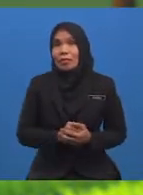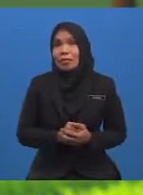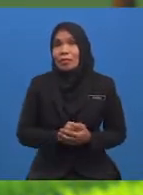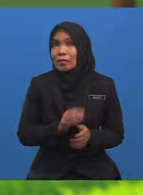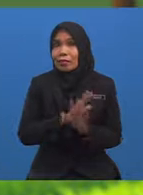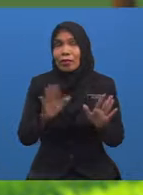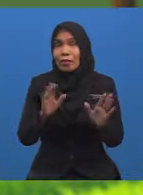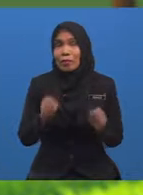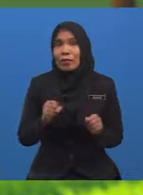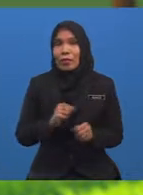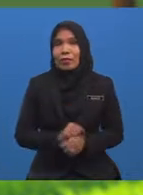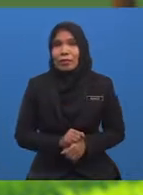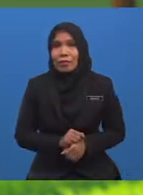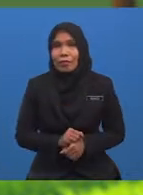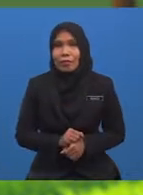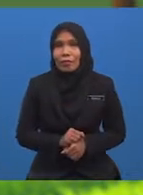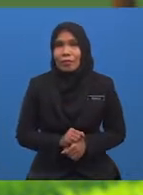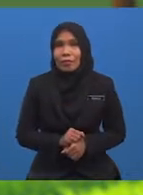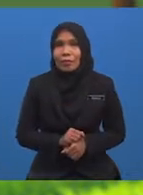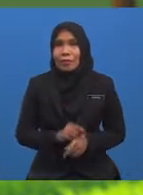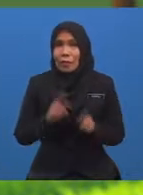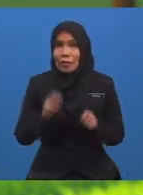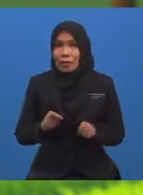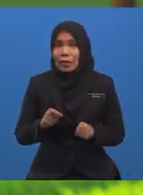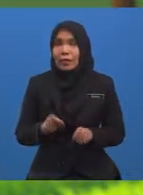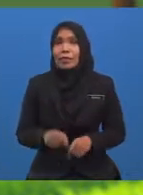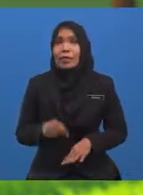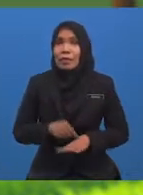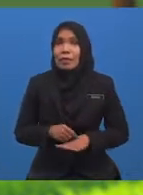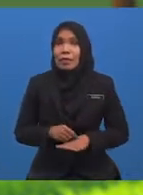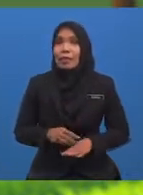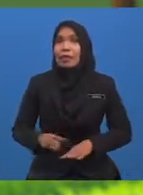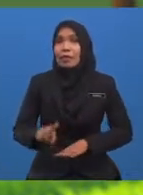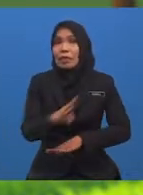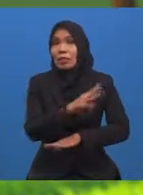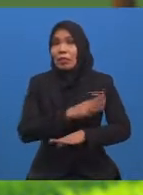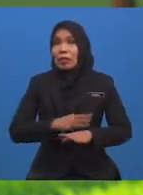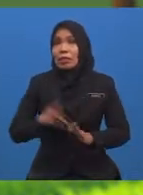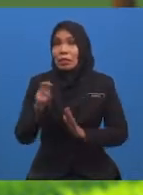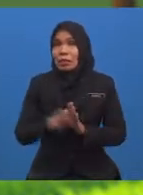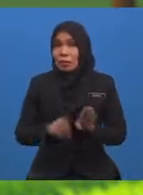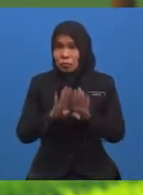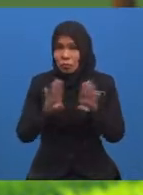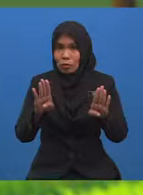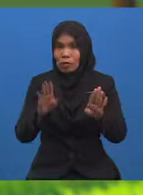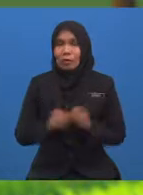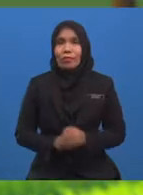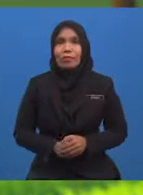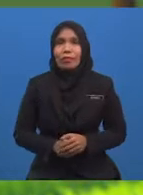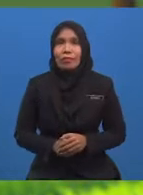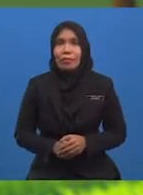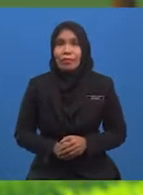Murid-murid haruslah ingat, setiap hari murid-murid hendaklah menyiram sedikit sahaja